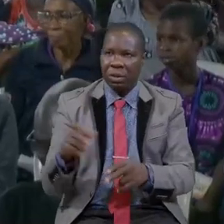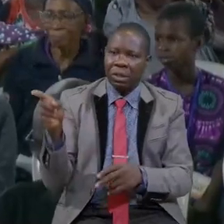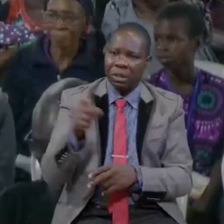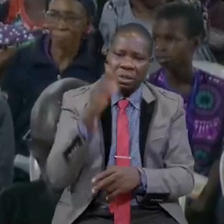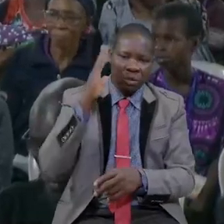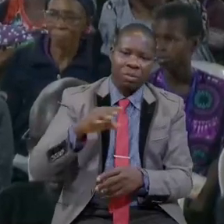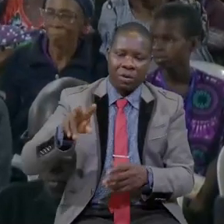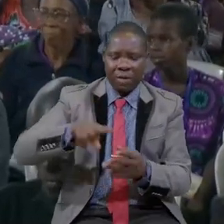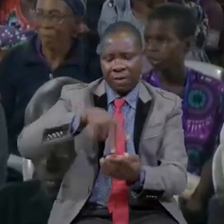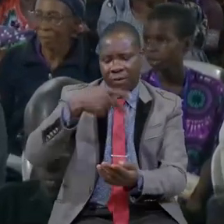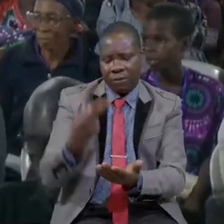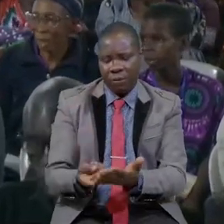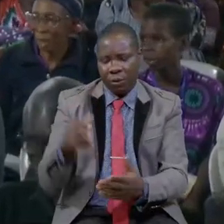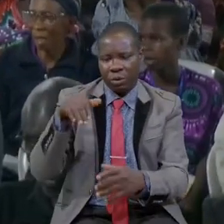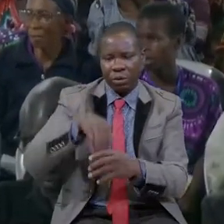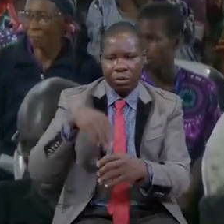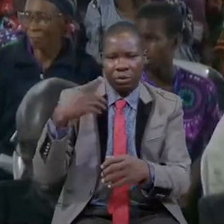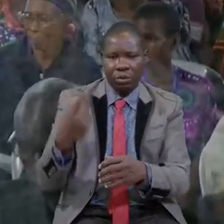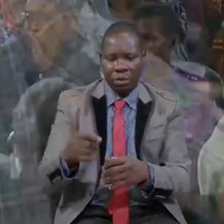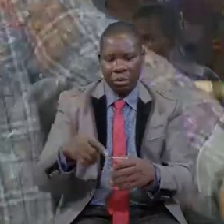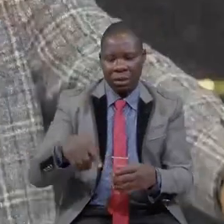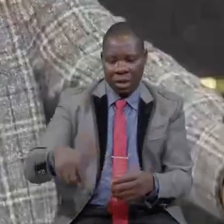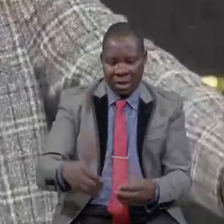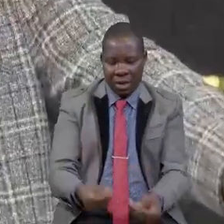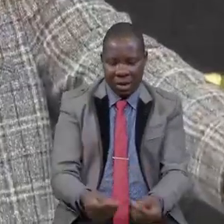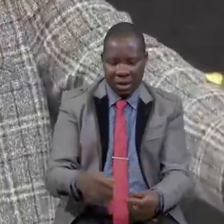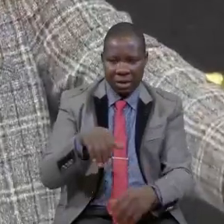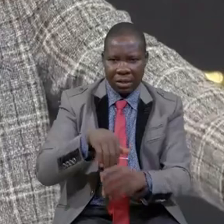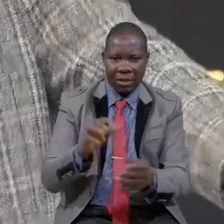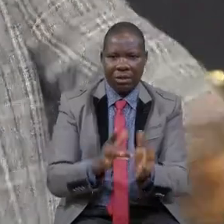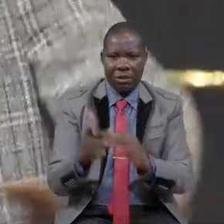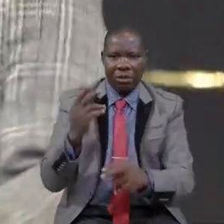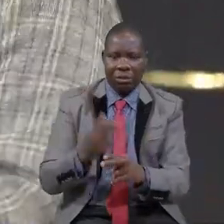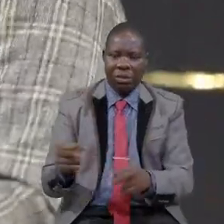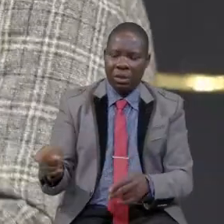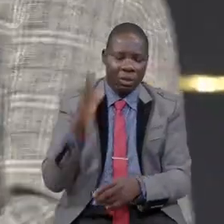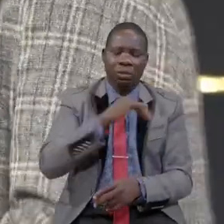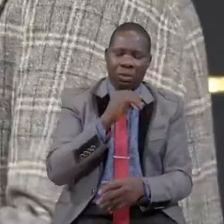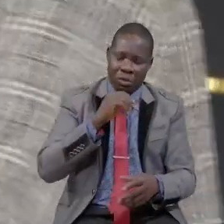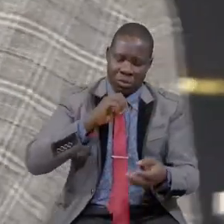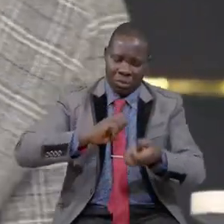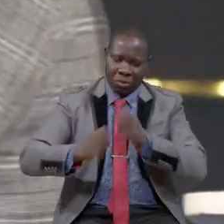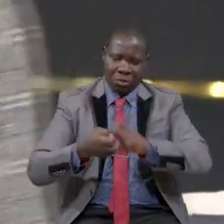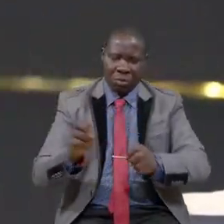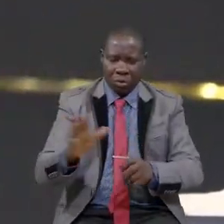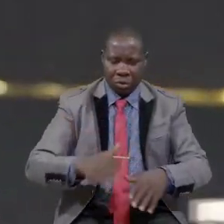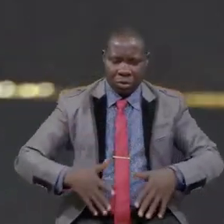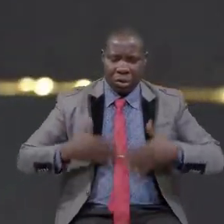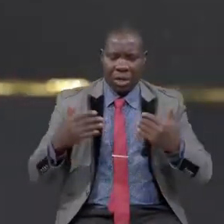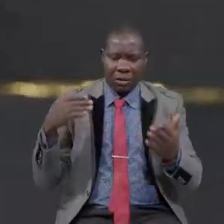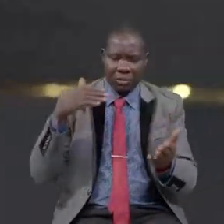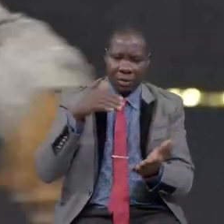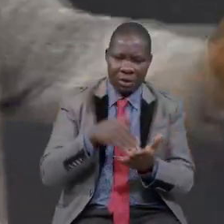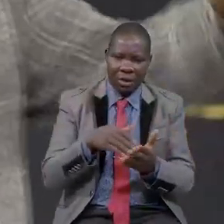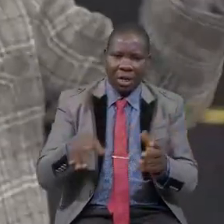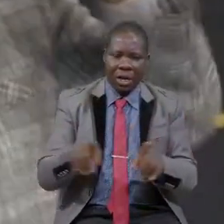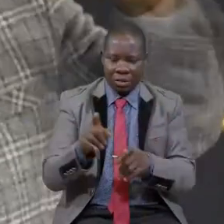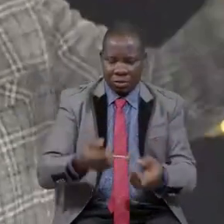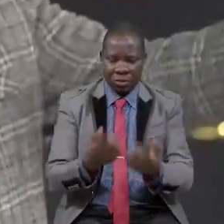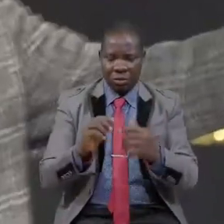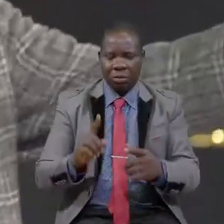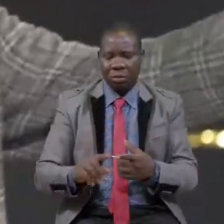Ils tomberont dans l'abîme. Ils ne vont plus déranger ta vie. Si tu viens, tu abandonnes ta vie à Christ et tu